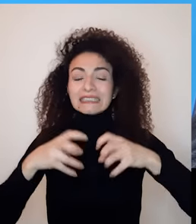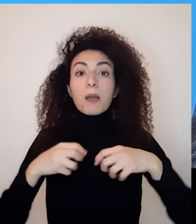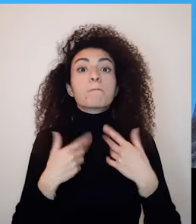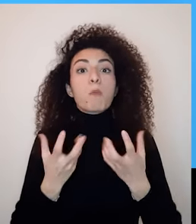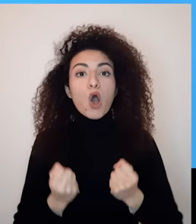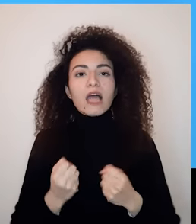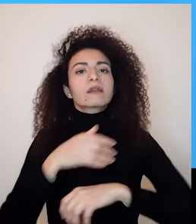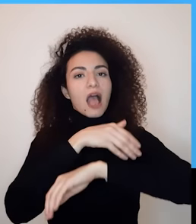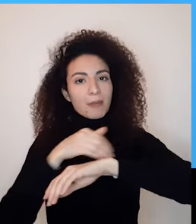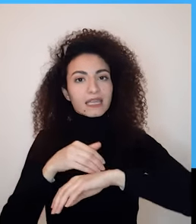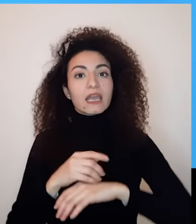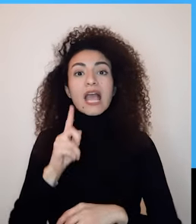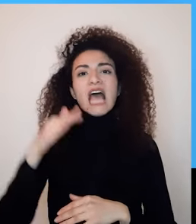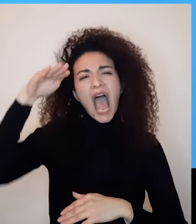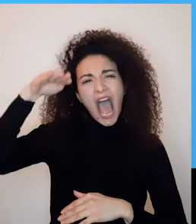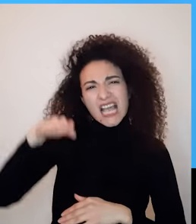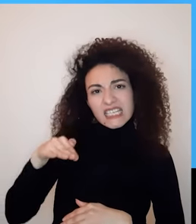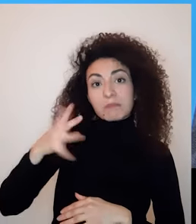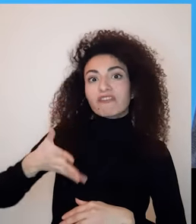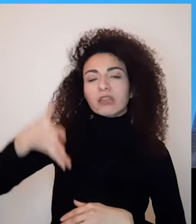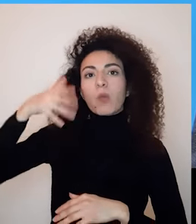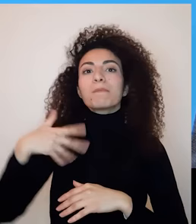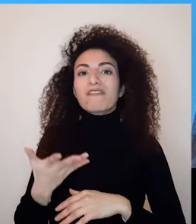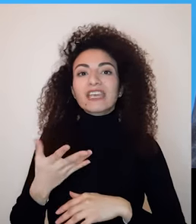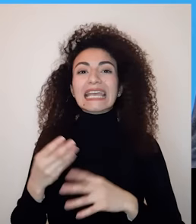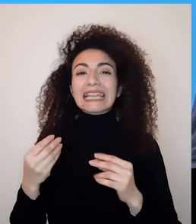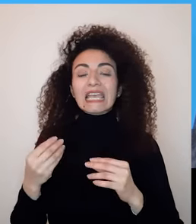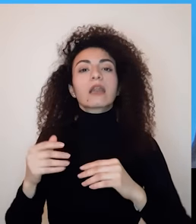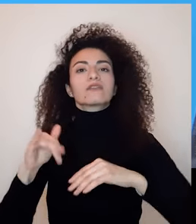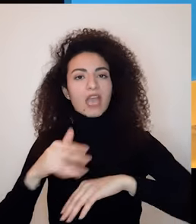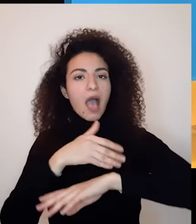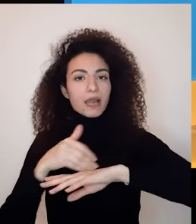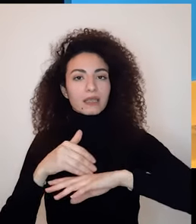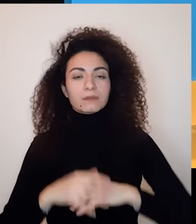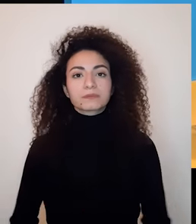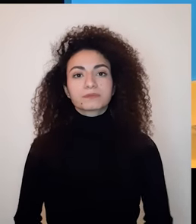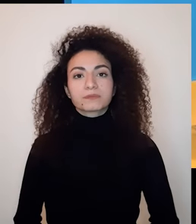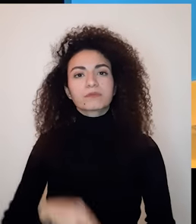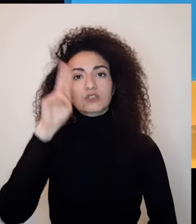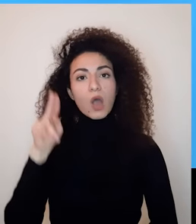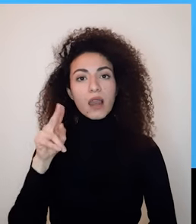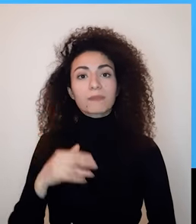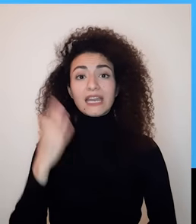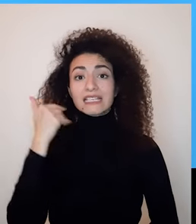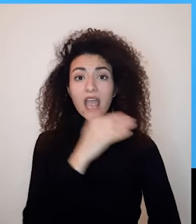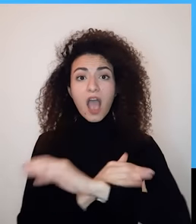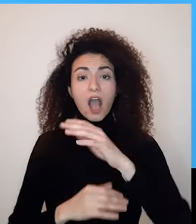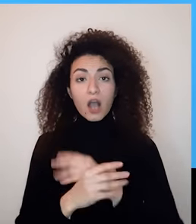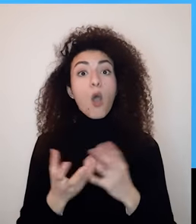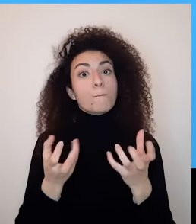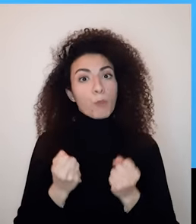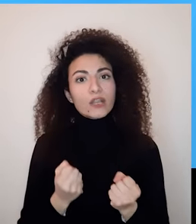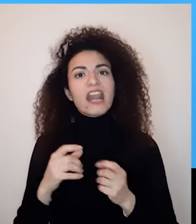في القامة، أو لأي سبب من الأسباب العامة لدى الحوامل من غير إعاقة. دكتور رامي، هل في تحديات للنساء ذوي